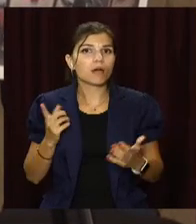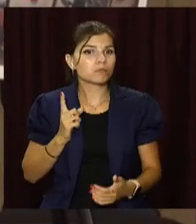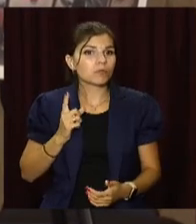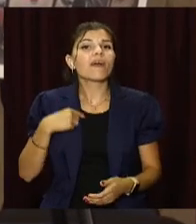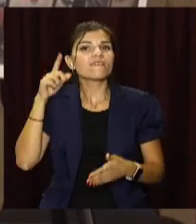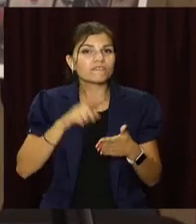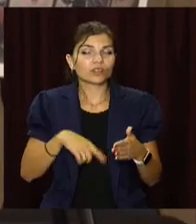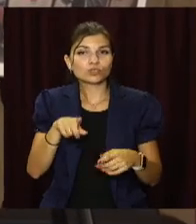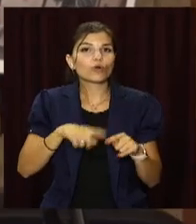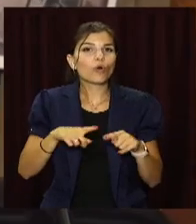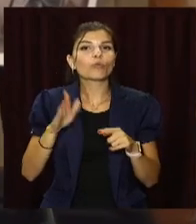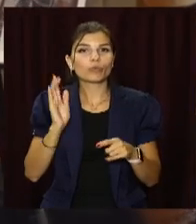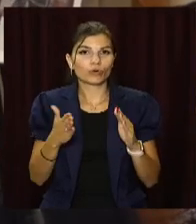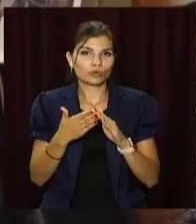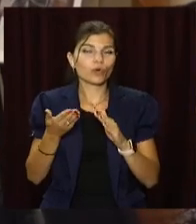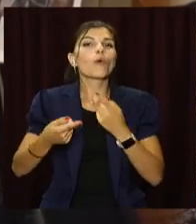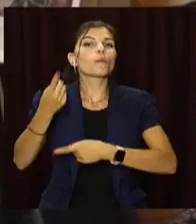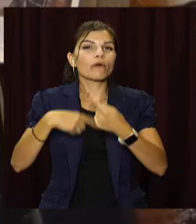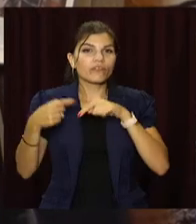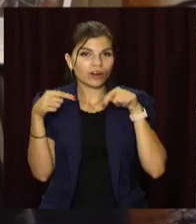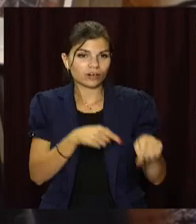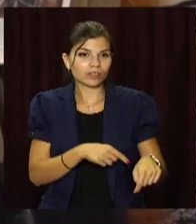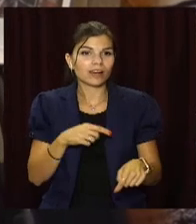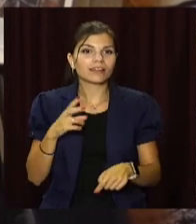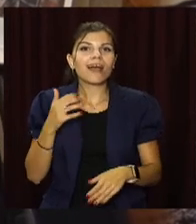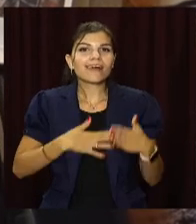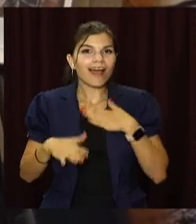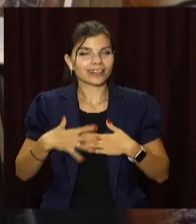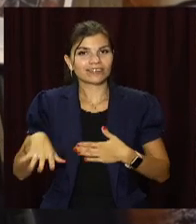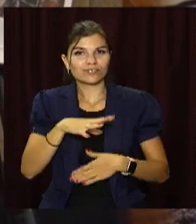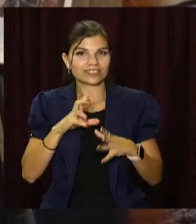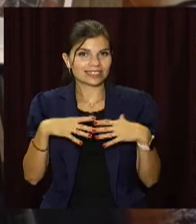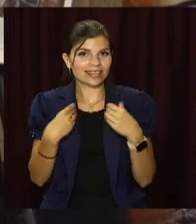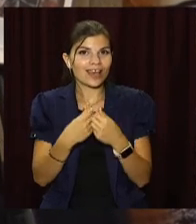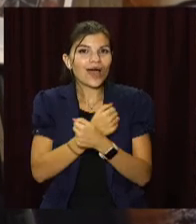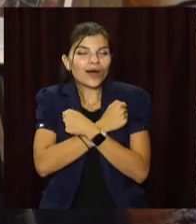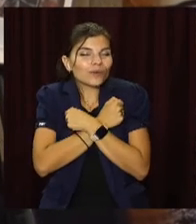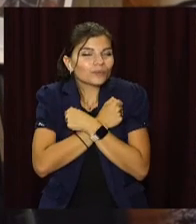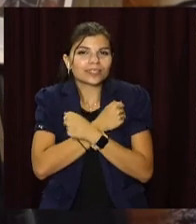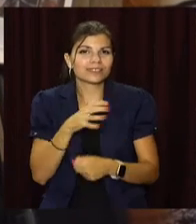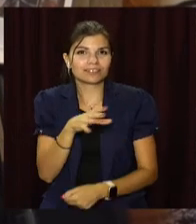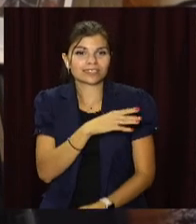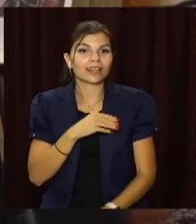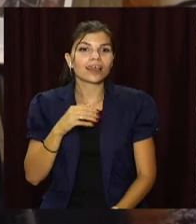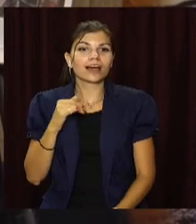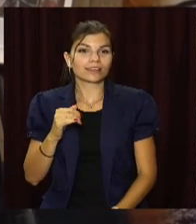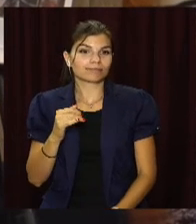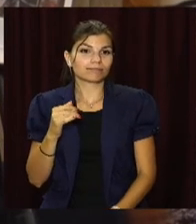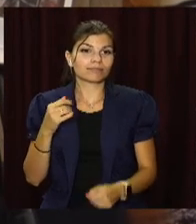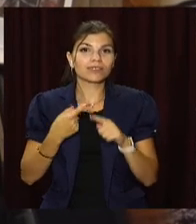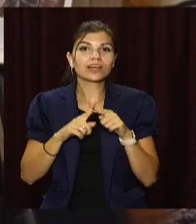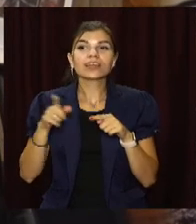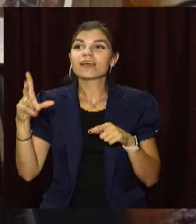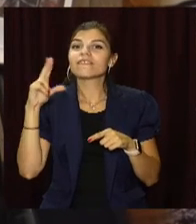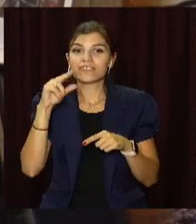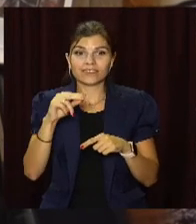скоро будеш вдома, повернешся на радість нам усім, обнімешся і, ставши на порозі,